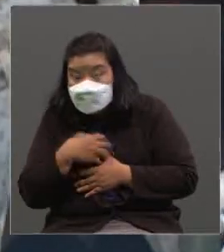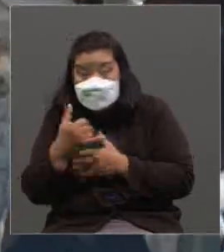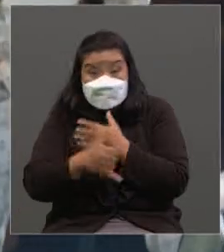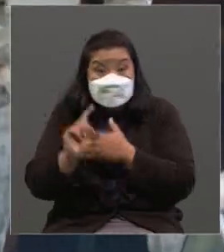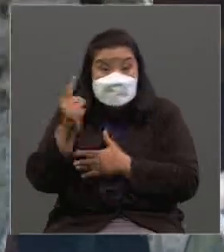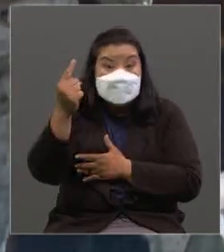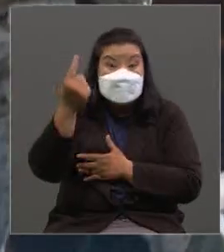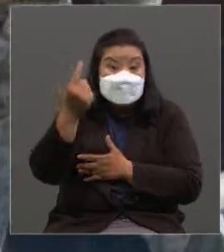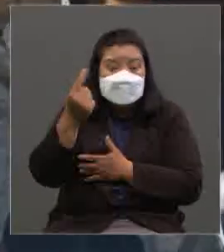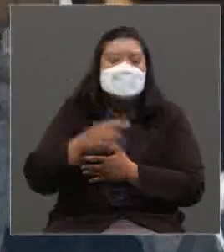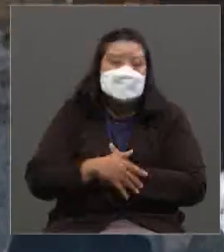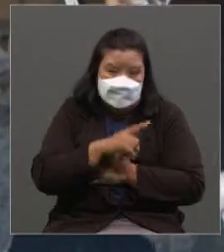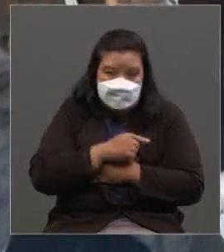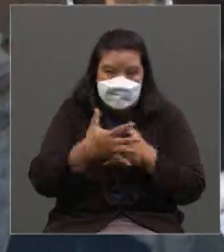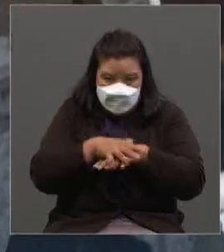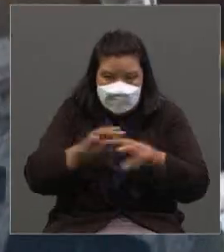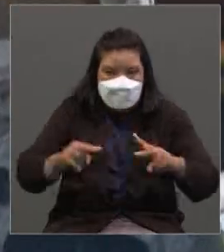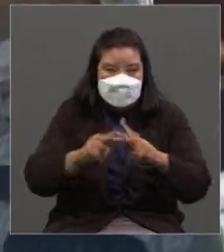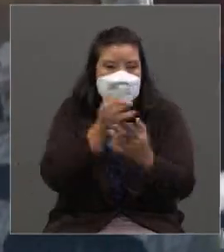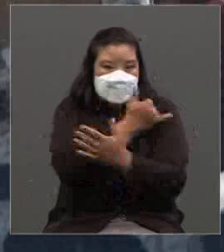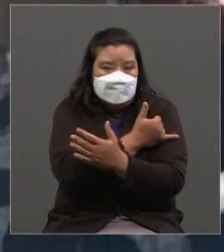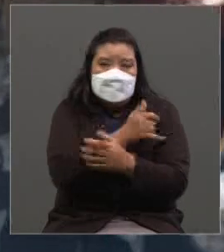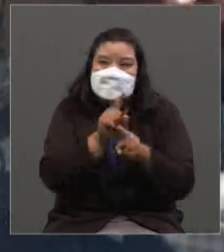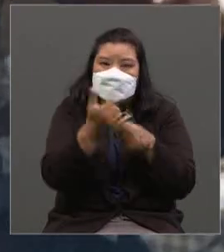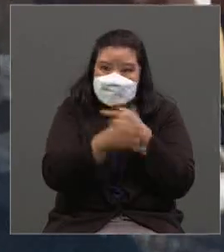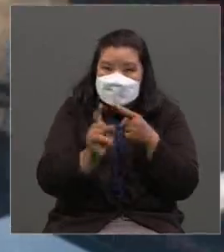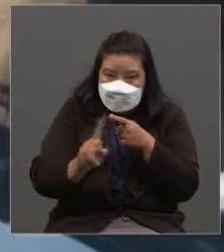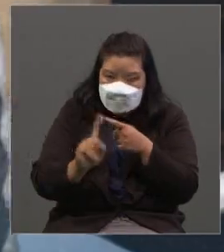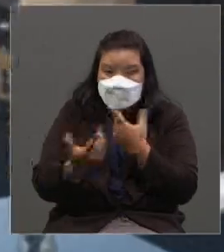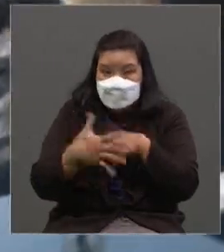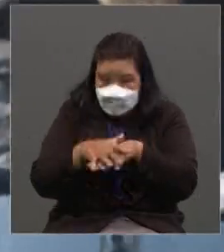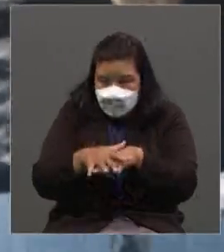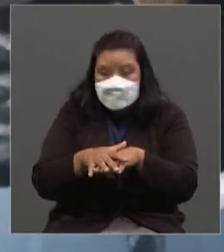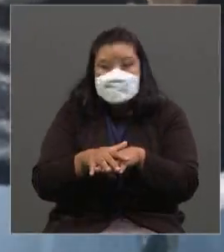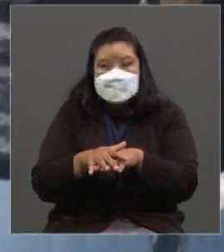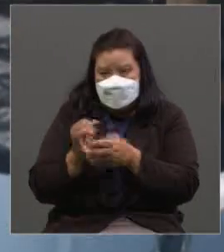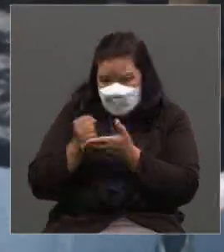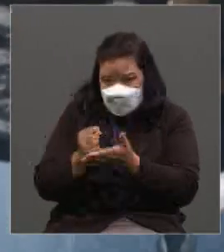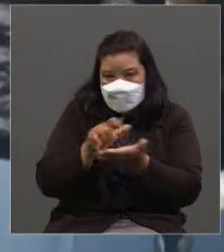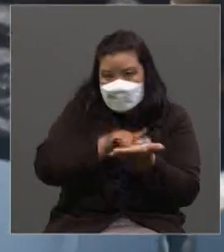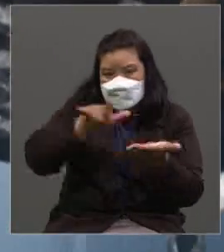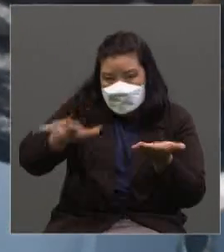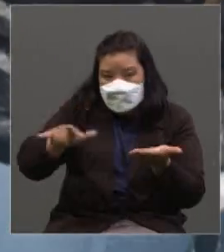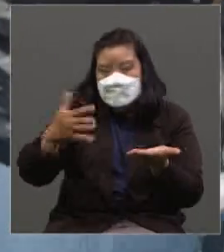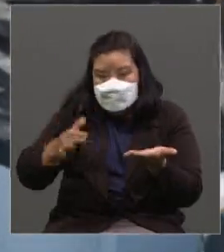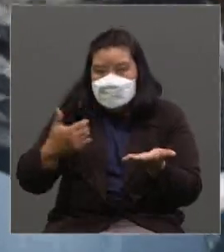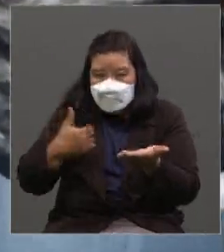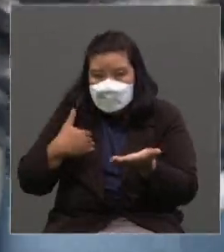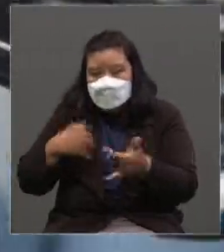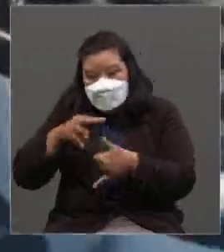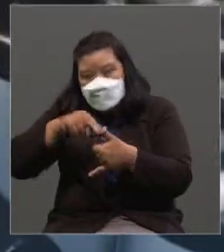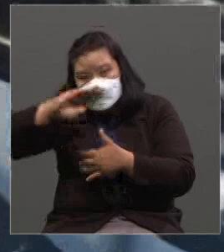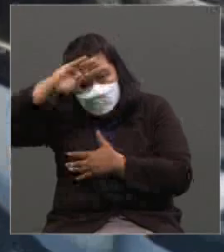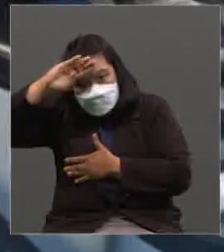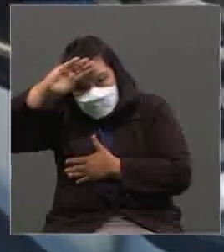อื่นเนี่ยนะคะก็จะประสานกับกระทรวงการต่างประเทศและหน่วยงานที่เกี่ยวข้องอำนวยความสะดวกในการเดินทางรวมถึงการดูแลรักษาอาการ